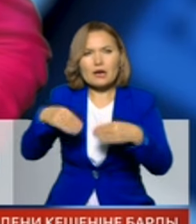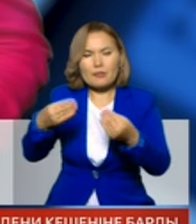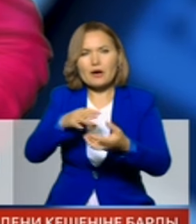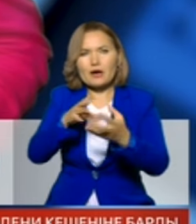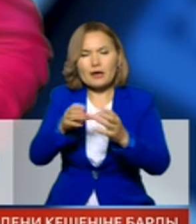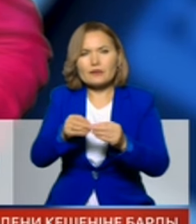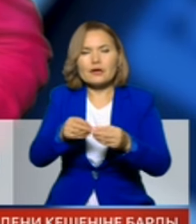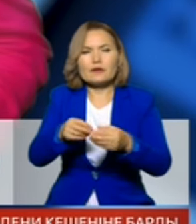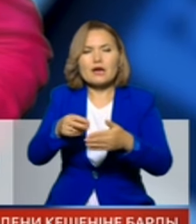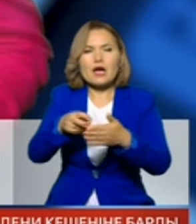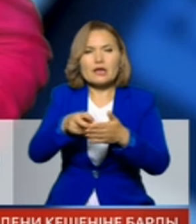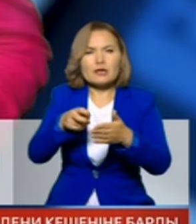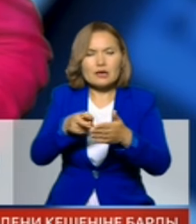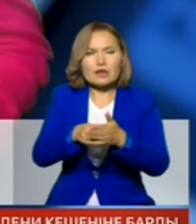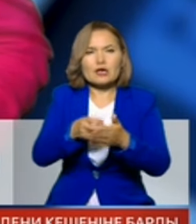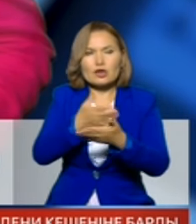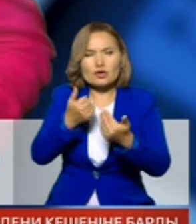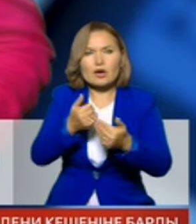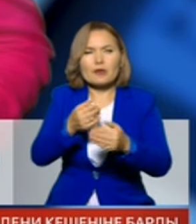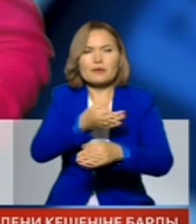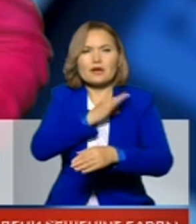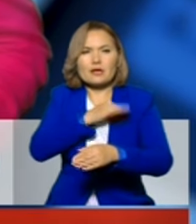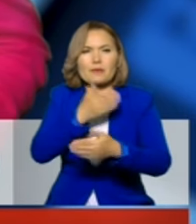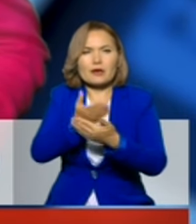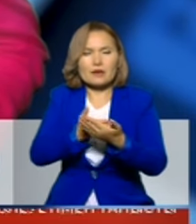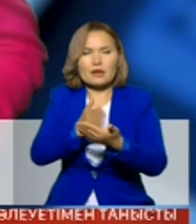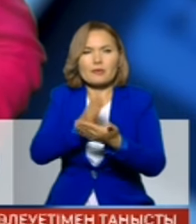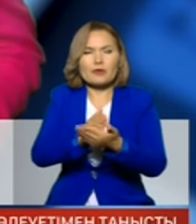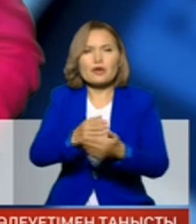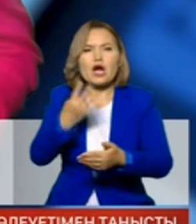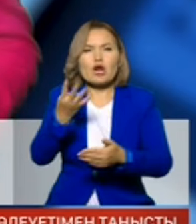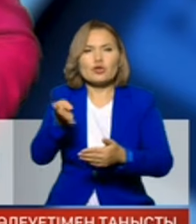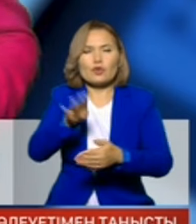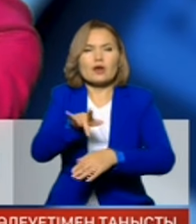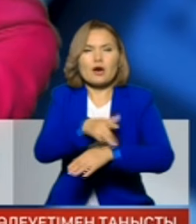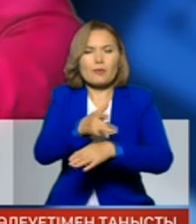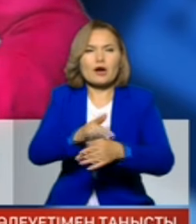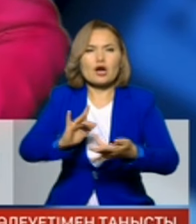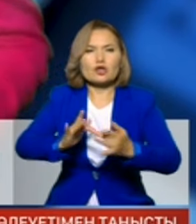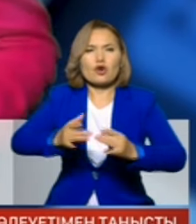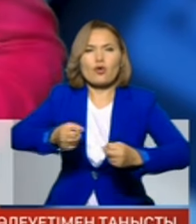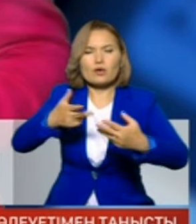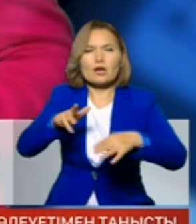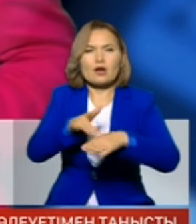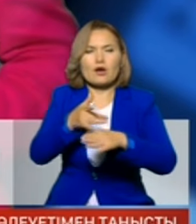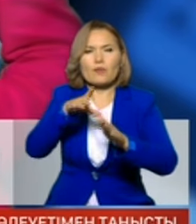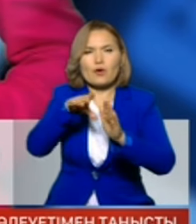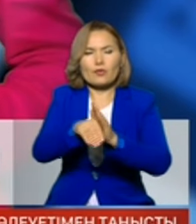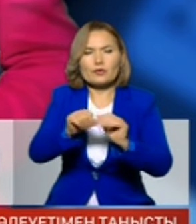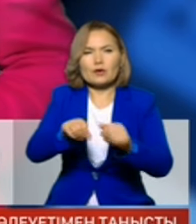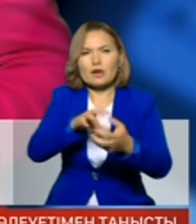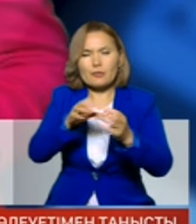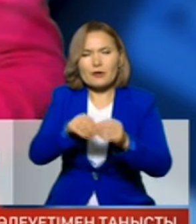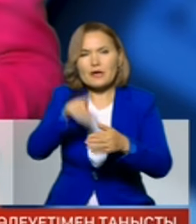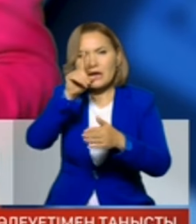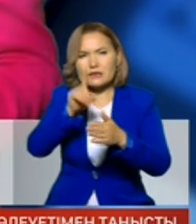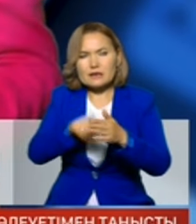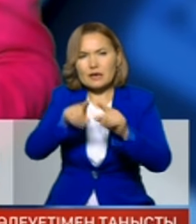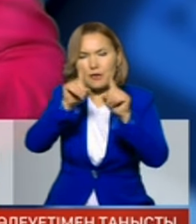жоқтығы туралы мәлімдеме және нотариустың кеңесі. Осы төрт қызметті онлайн алуға болады. Мысалы, сізге сенім хат